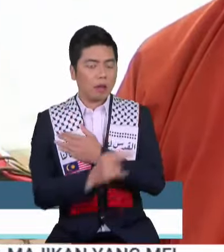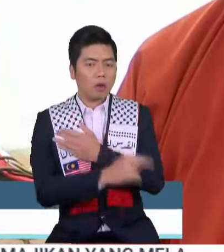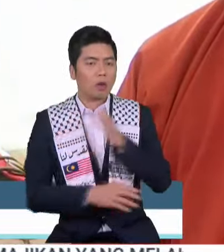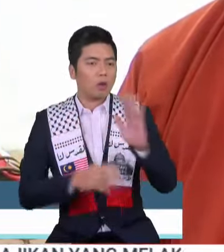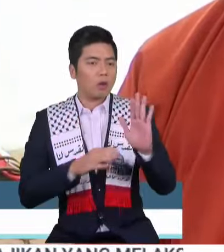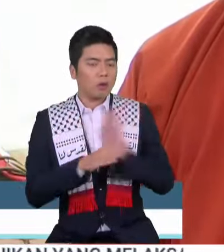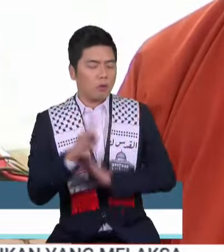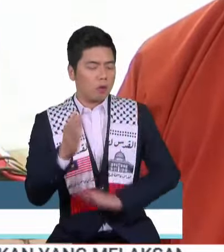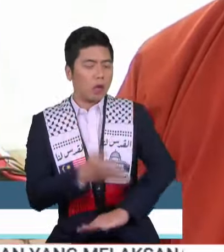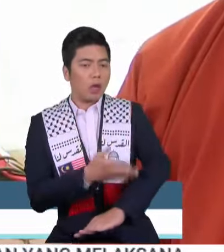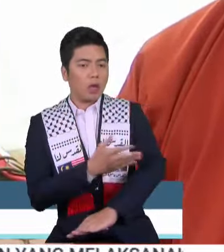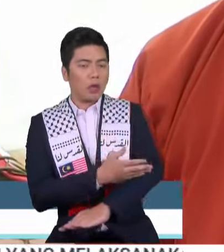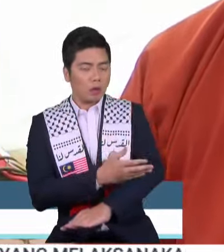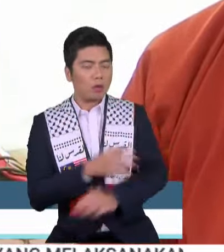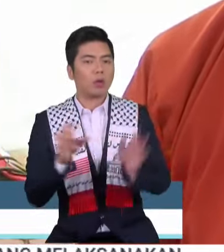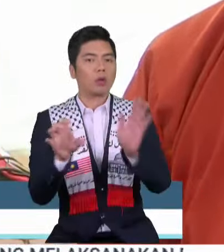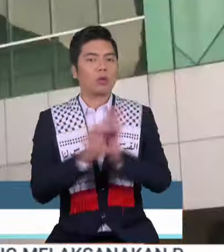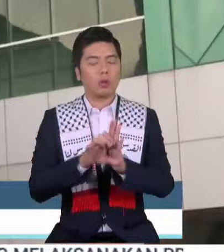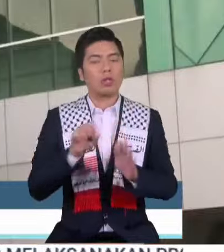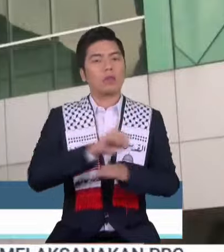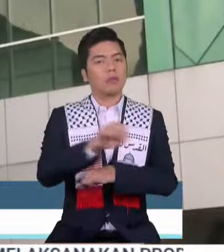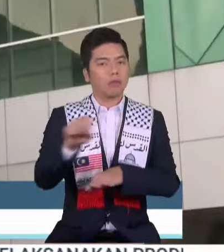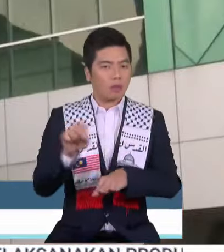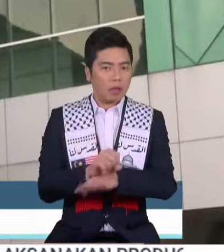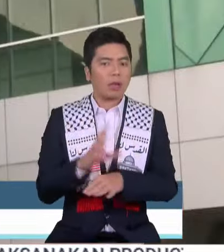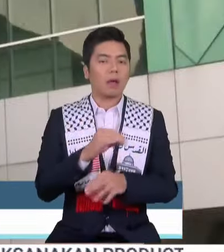dan tentulah banyak pelaburan masuk ke Singapura.